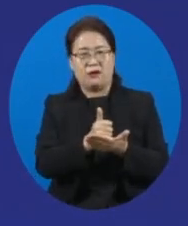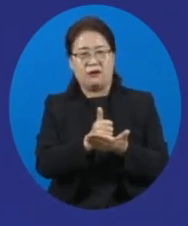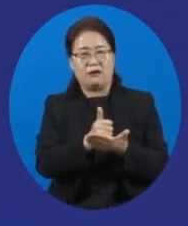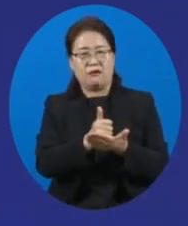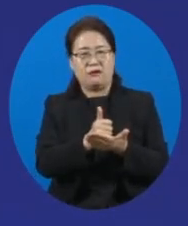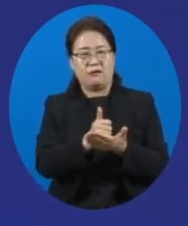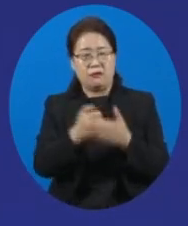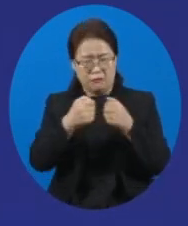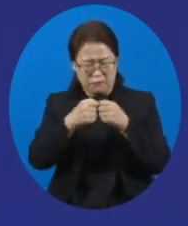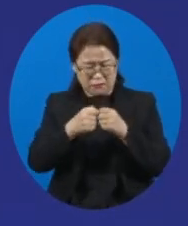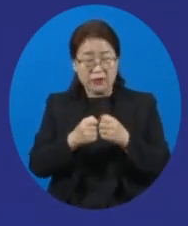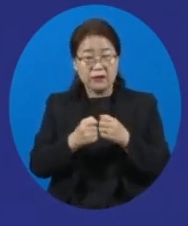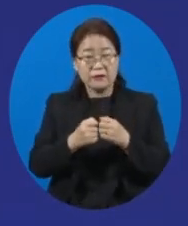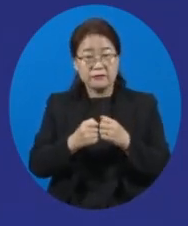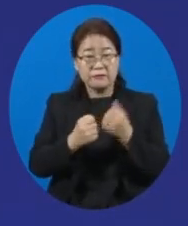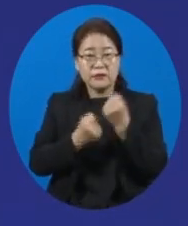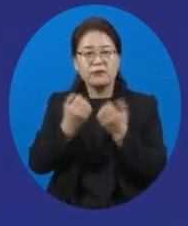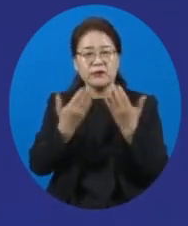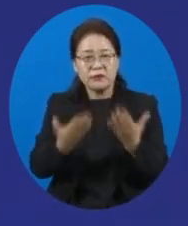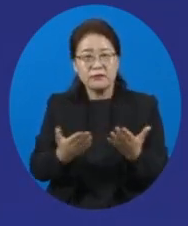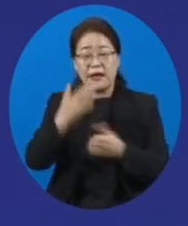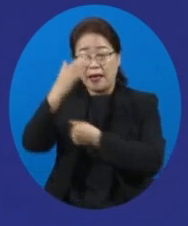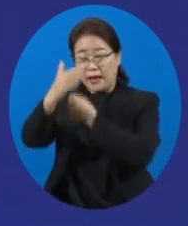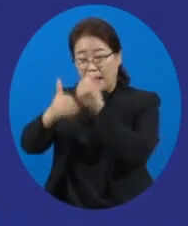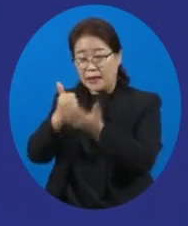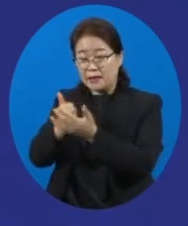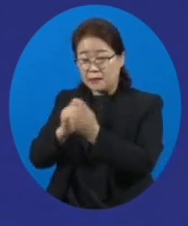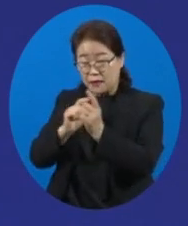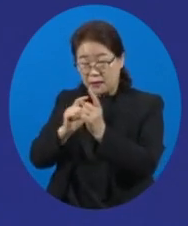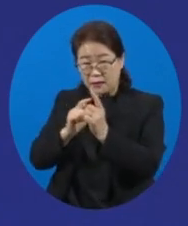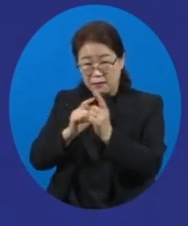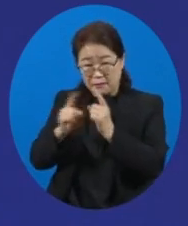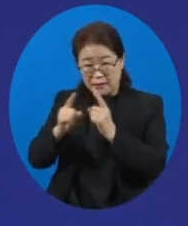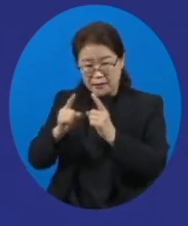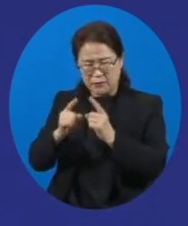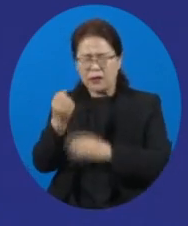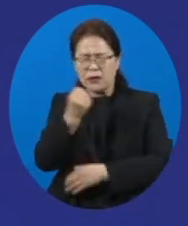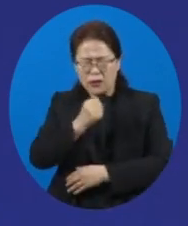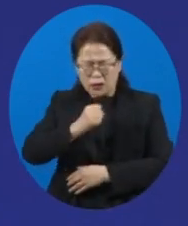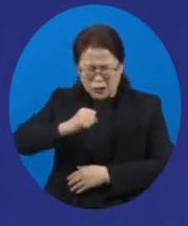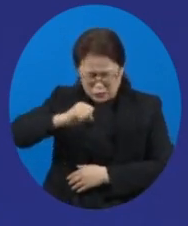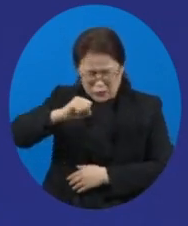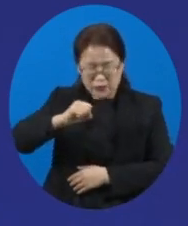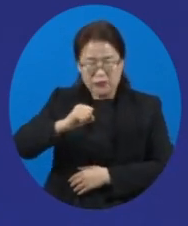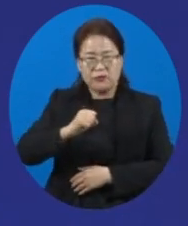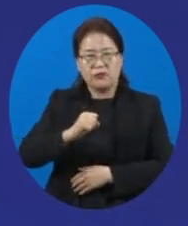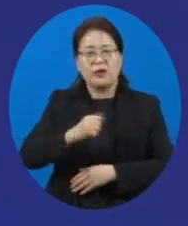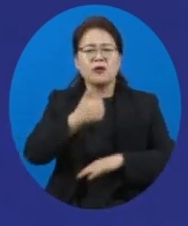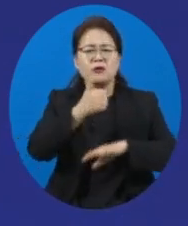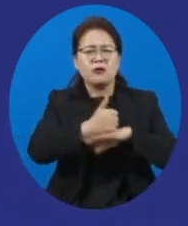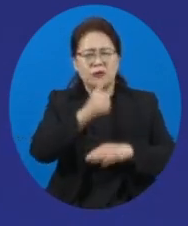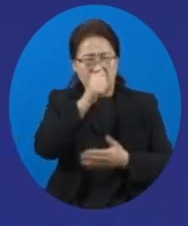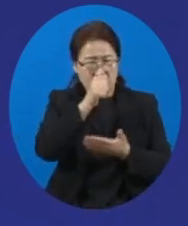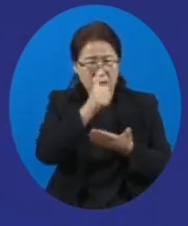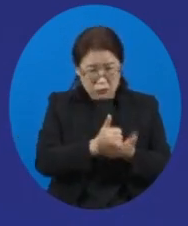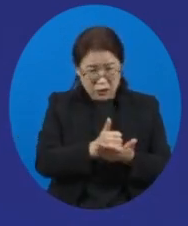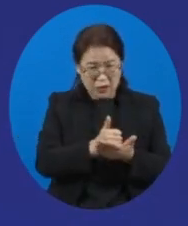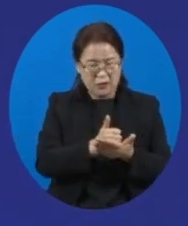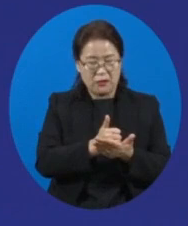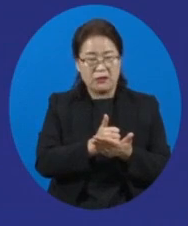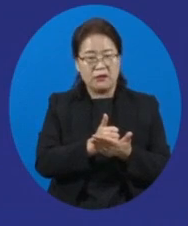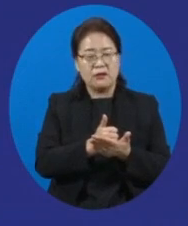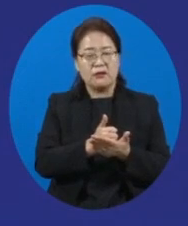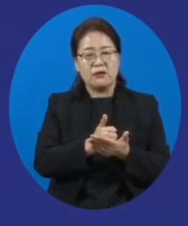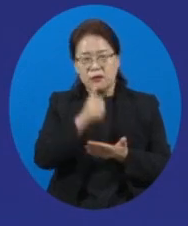더 구체적으로 말씀드리면 하나님의 말씀에 대한 불순종의 죄입니다. 죄는